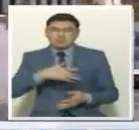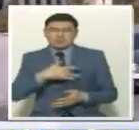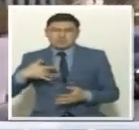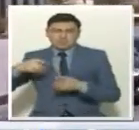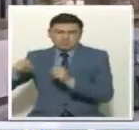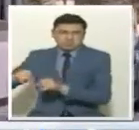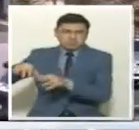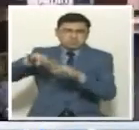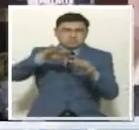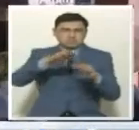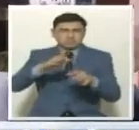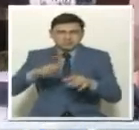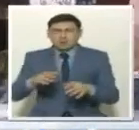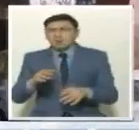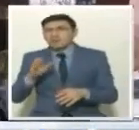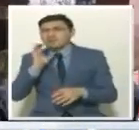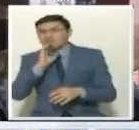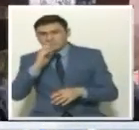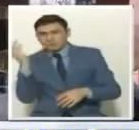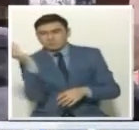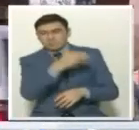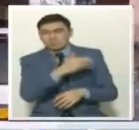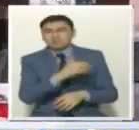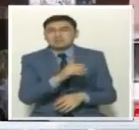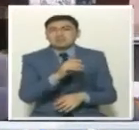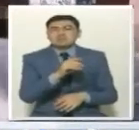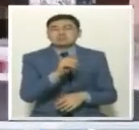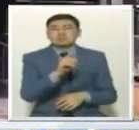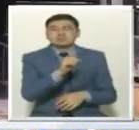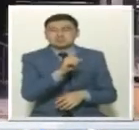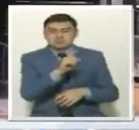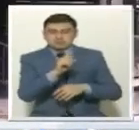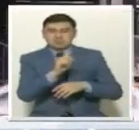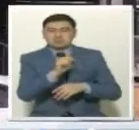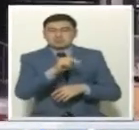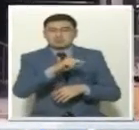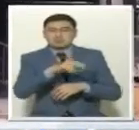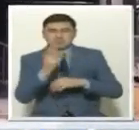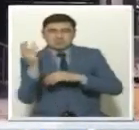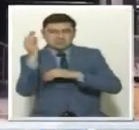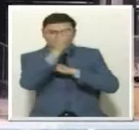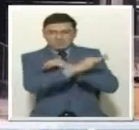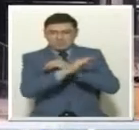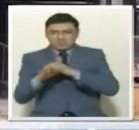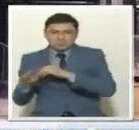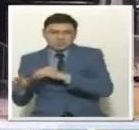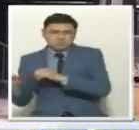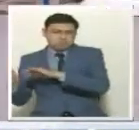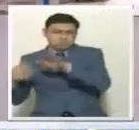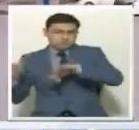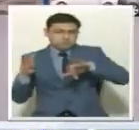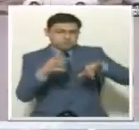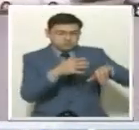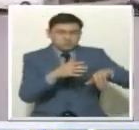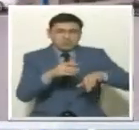Оңтүстік шығыстан солтүстік батысқа ауыспалы жел соғады. Облыстың шығысында орталығында желдің жылдамдығы секундына 15-20 метр болуы